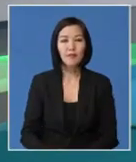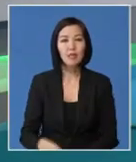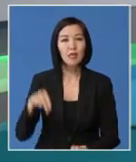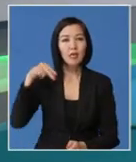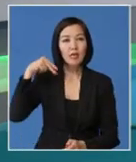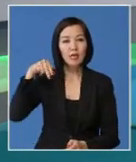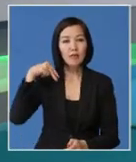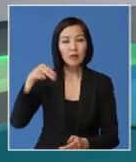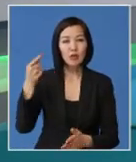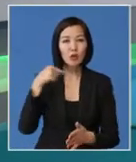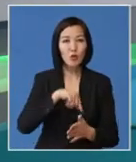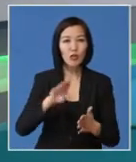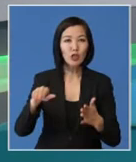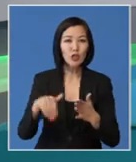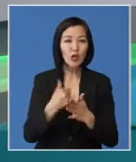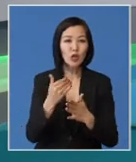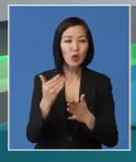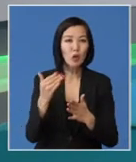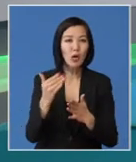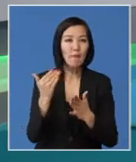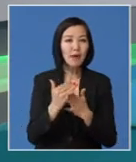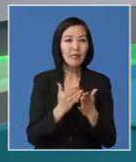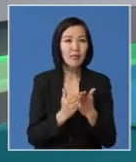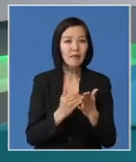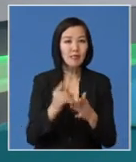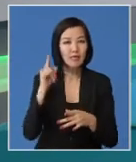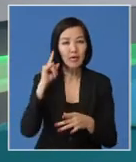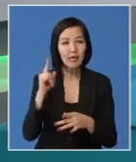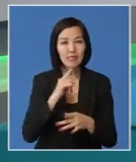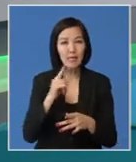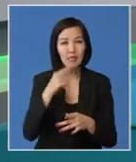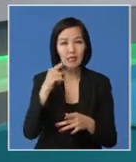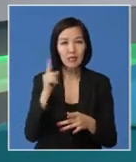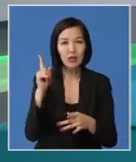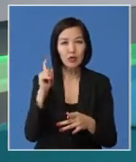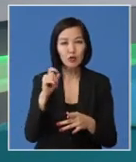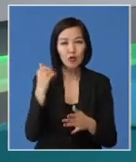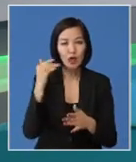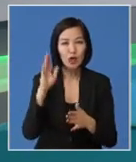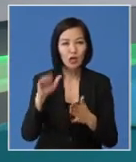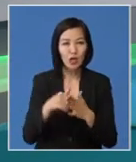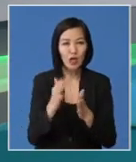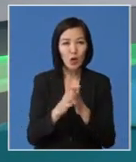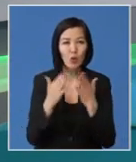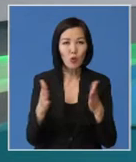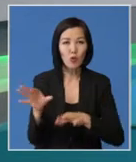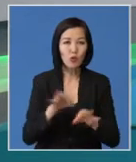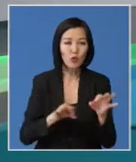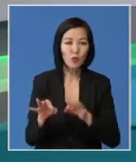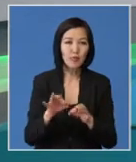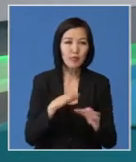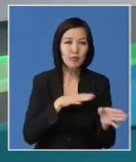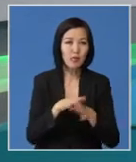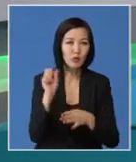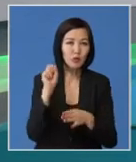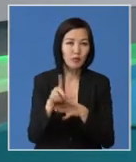Елбасы рухани жаңғыру бағдарламасы аясында қазақ тіліндегі 100 жаңа оқулық жобасын іске асыруды тапсырған болатын. Соның 18-і ұлттық аударма